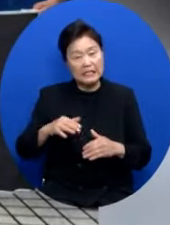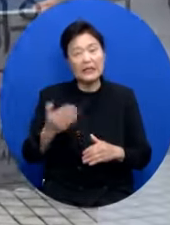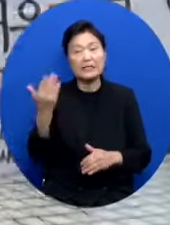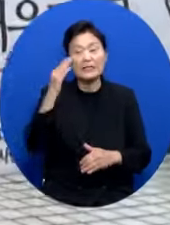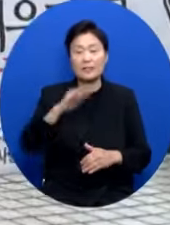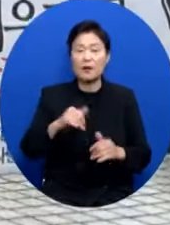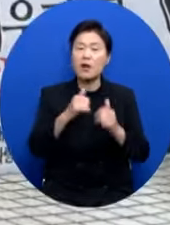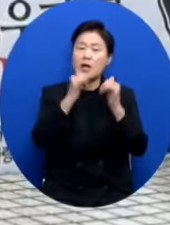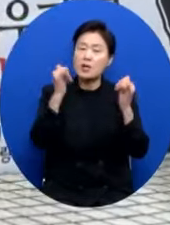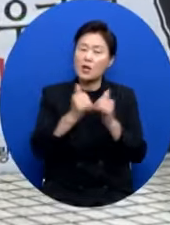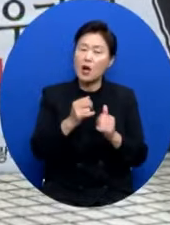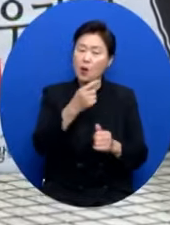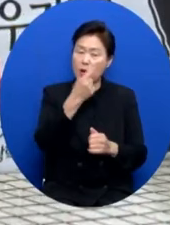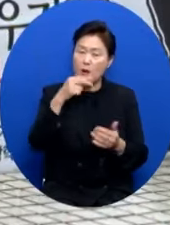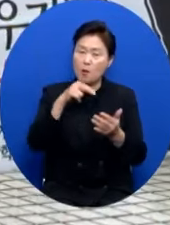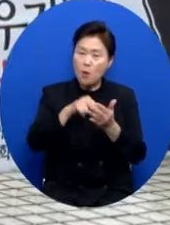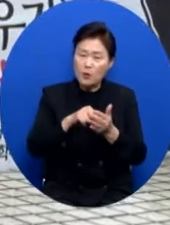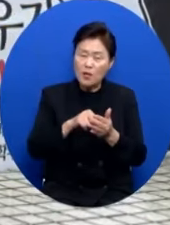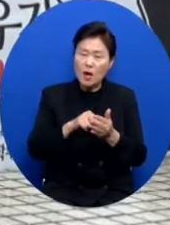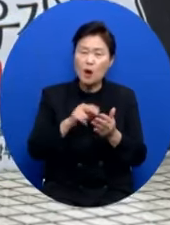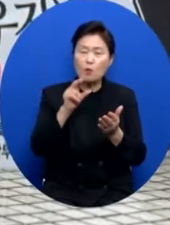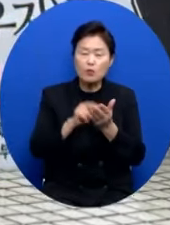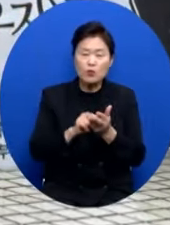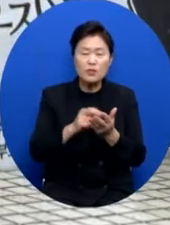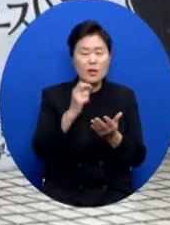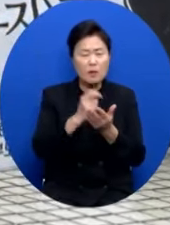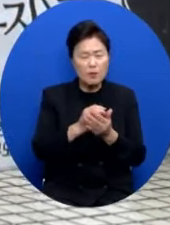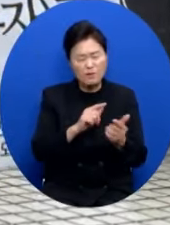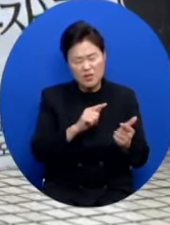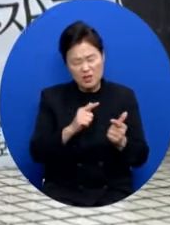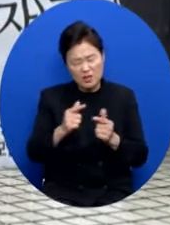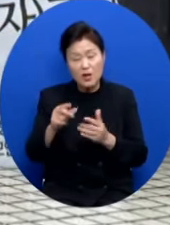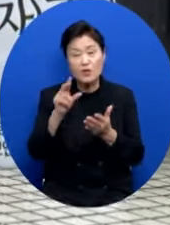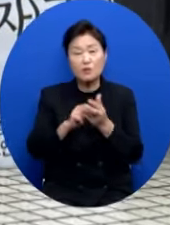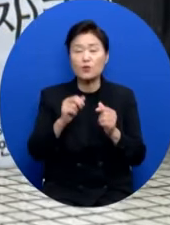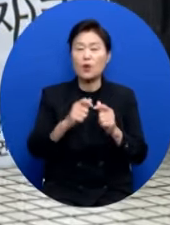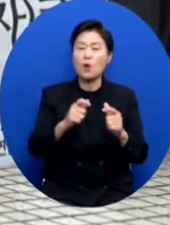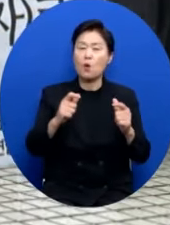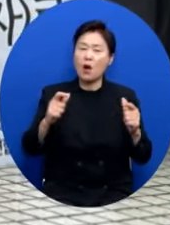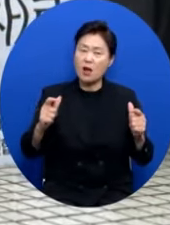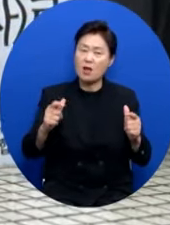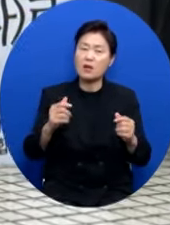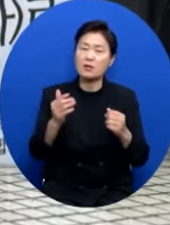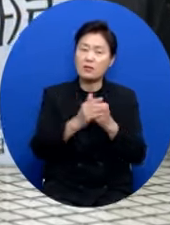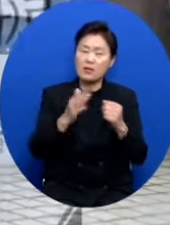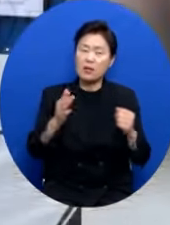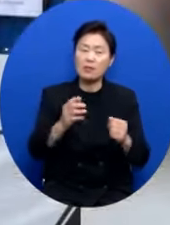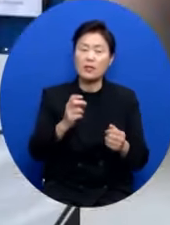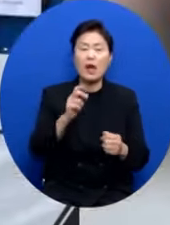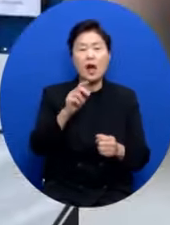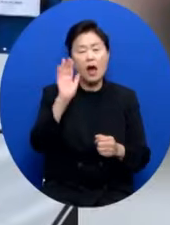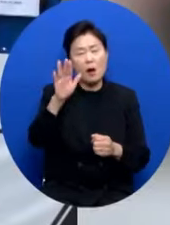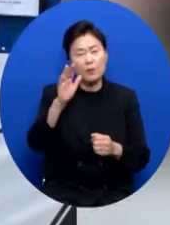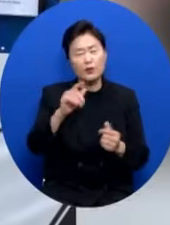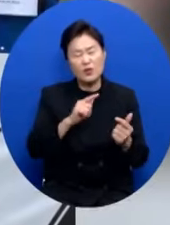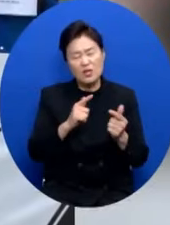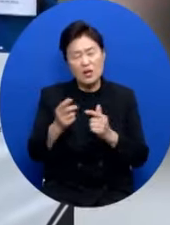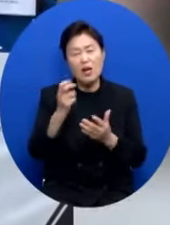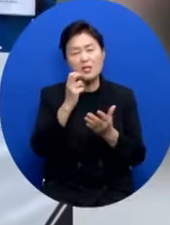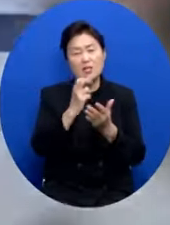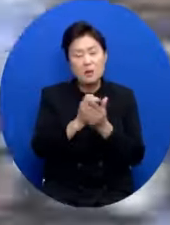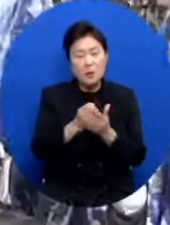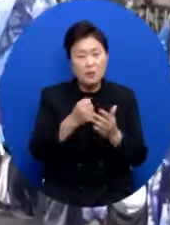사회 보장 제도상의 권리가 점차 확대되고 결국엔 동성애 동성혼이 점진적으로 법제화 되지 않을까 하는 우려